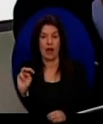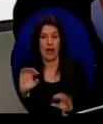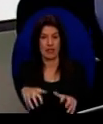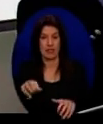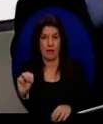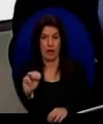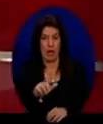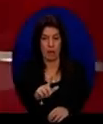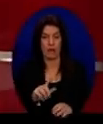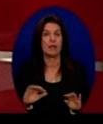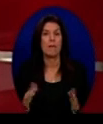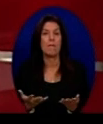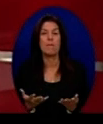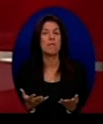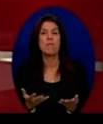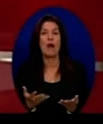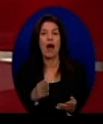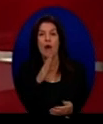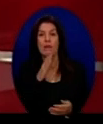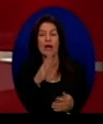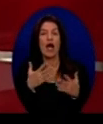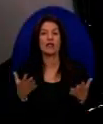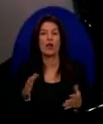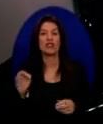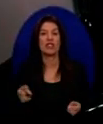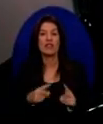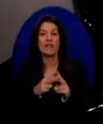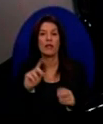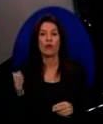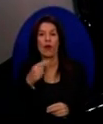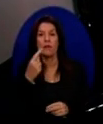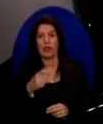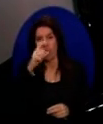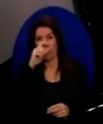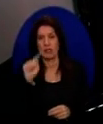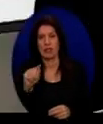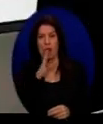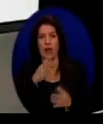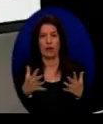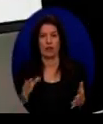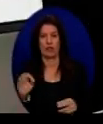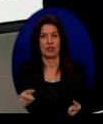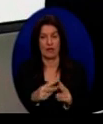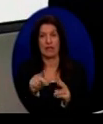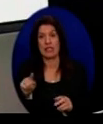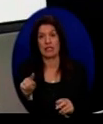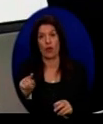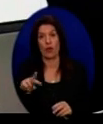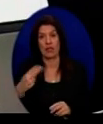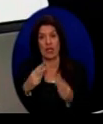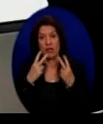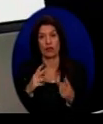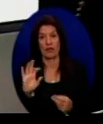הבעיה הגדולה של צרפת. הבעיה הגדולה. הוא לא יגיד יהודים, הוא יגיד מוסלמים. בדיוק. יגיד לך, זה הערבים, זה המוסלמים. חד וחד. אבל